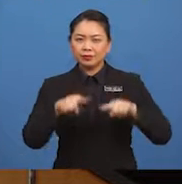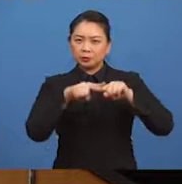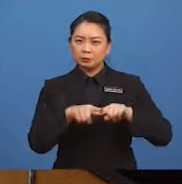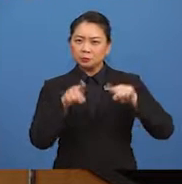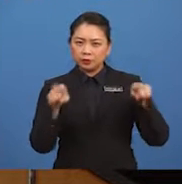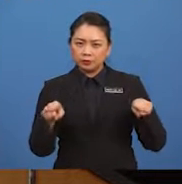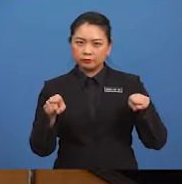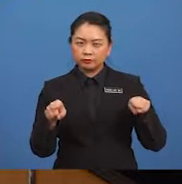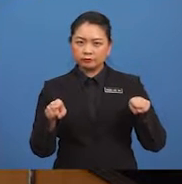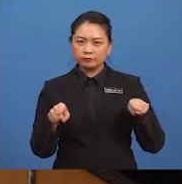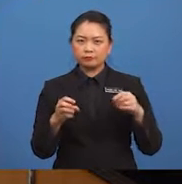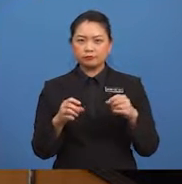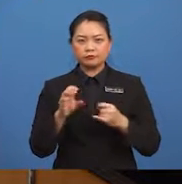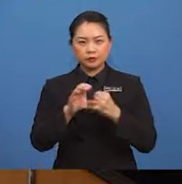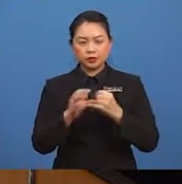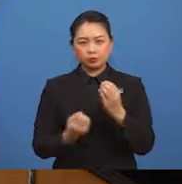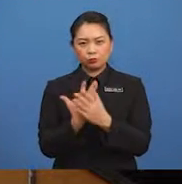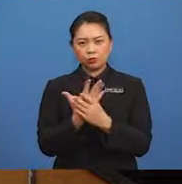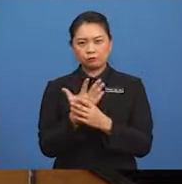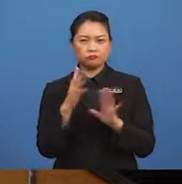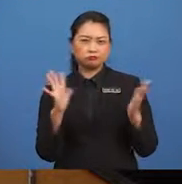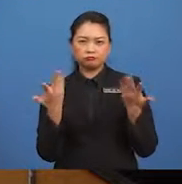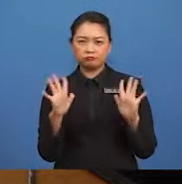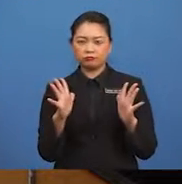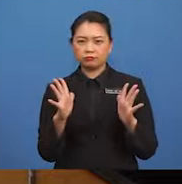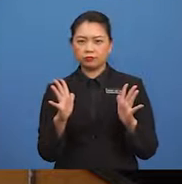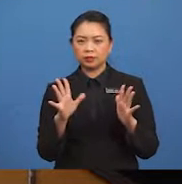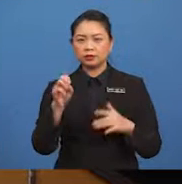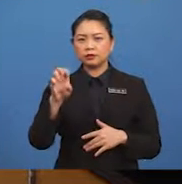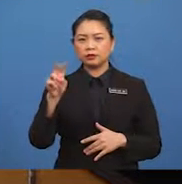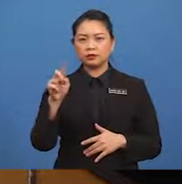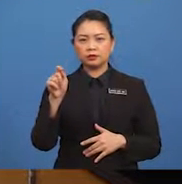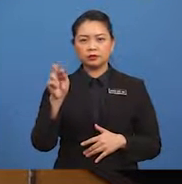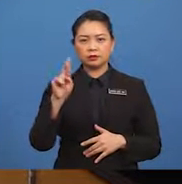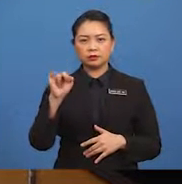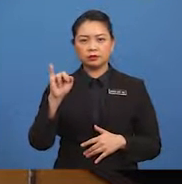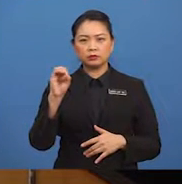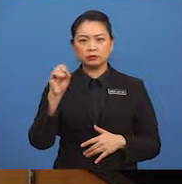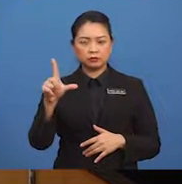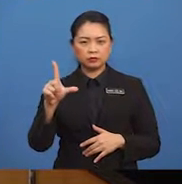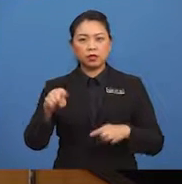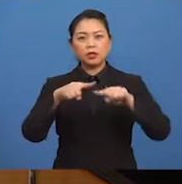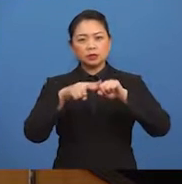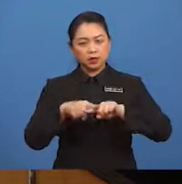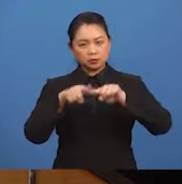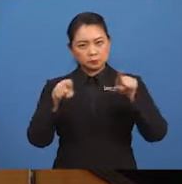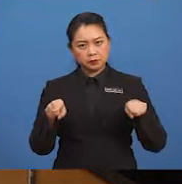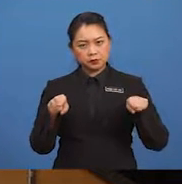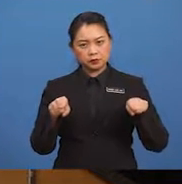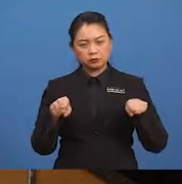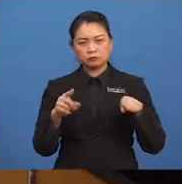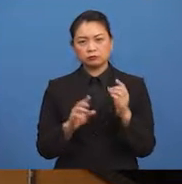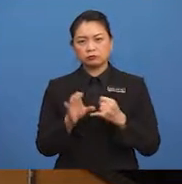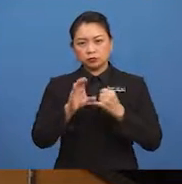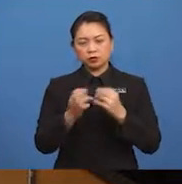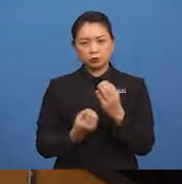Tetapi, sel tumbuhan tidak mempunyai sentriol. Namun begitu, sel